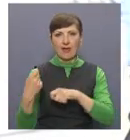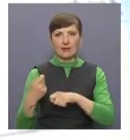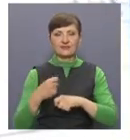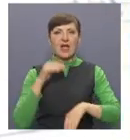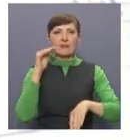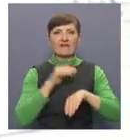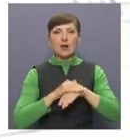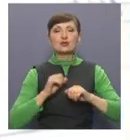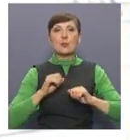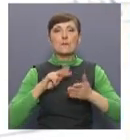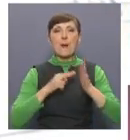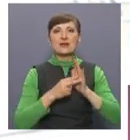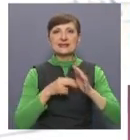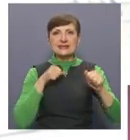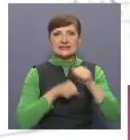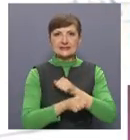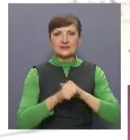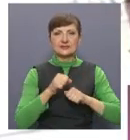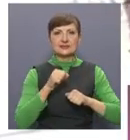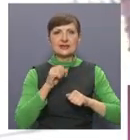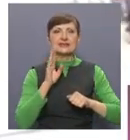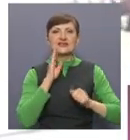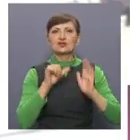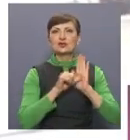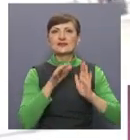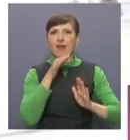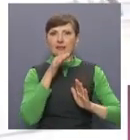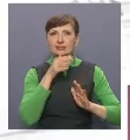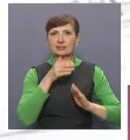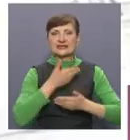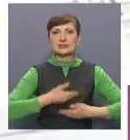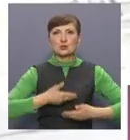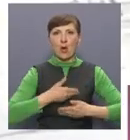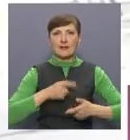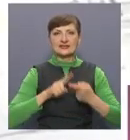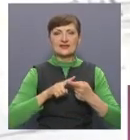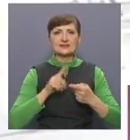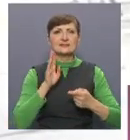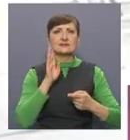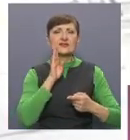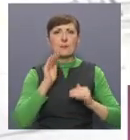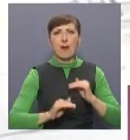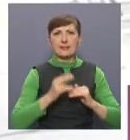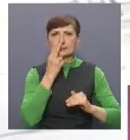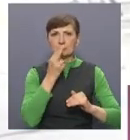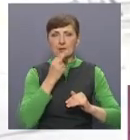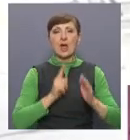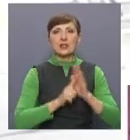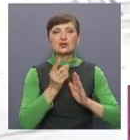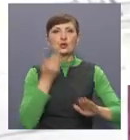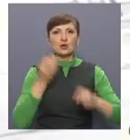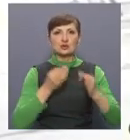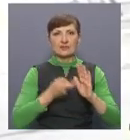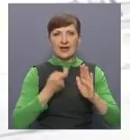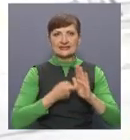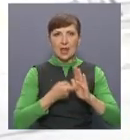факту попытки совершения насильственных действий сексуального характера в отношении несовершеннолетней в данное время начато досудебное